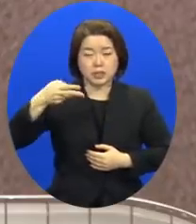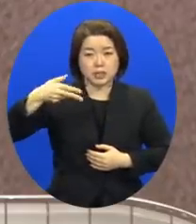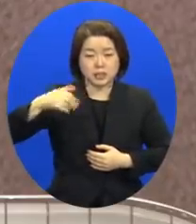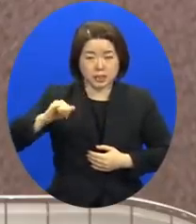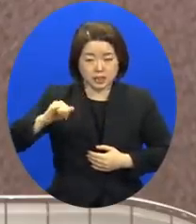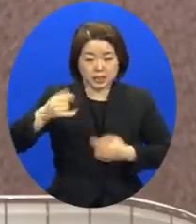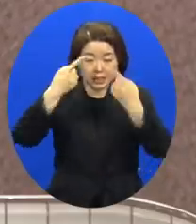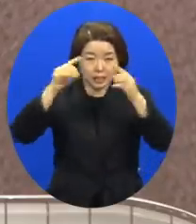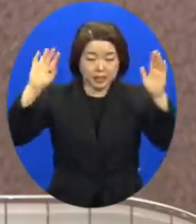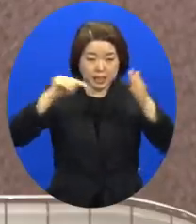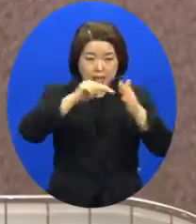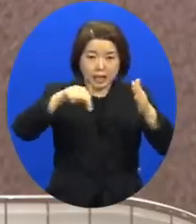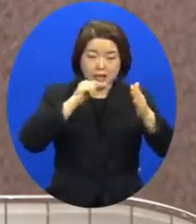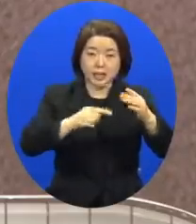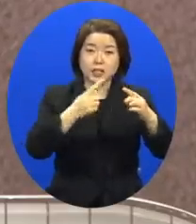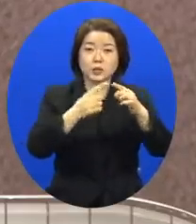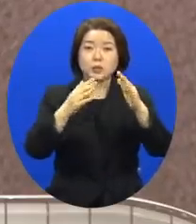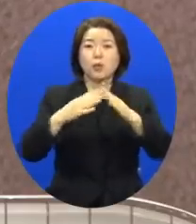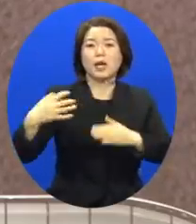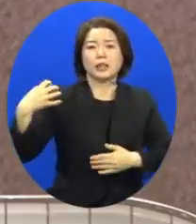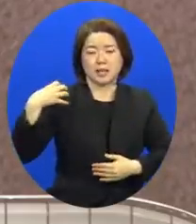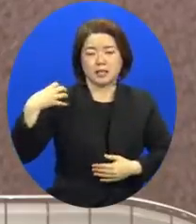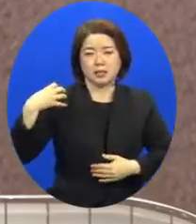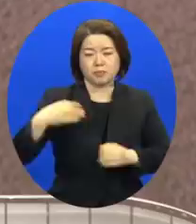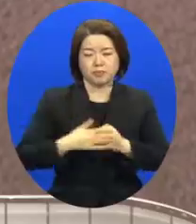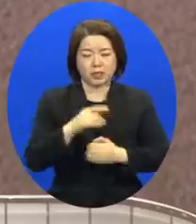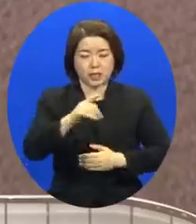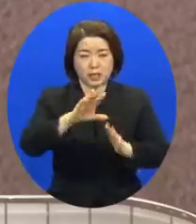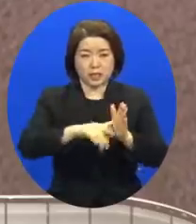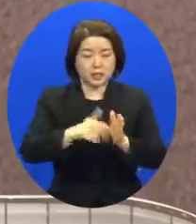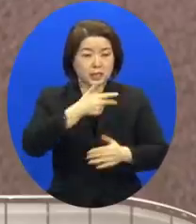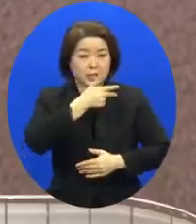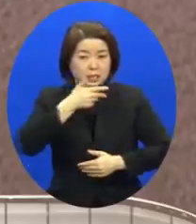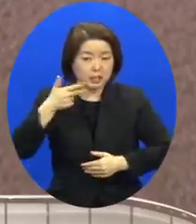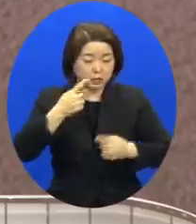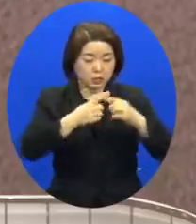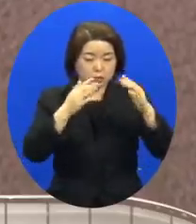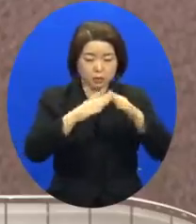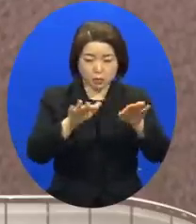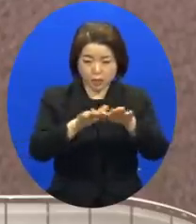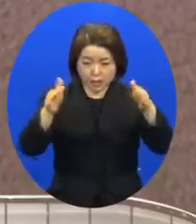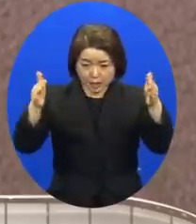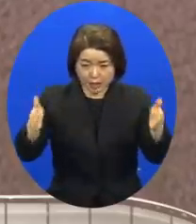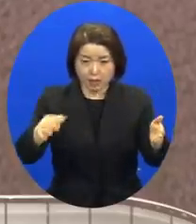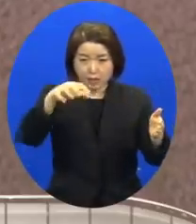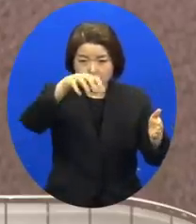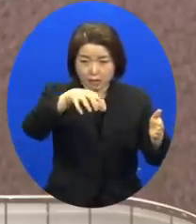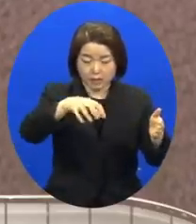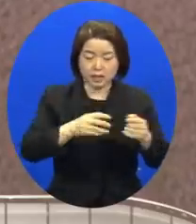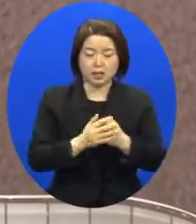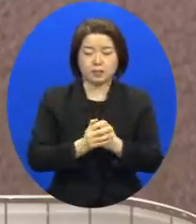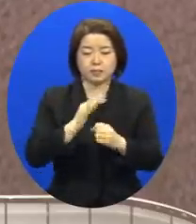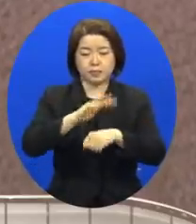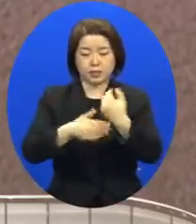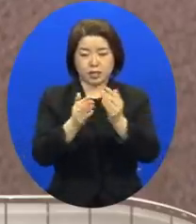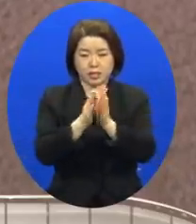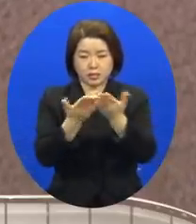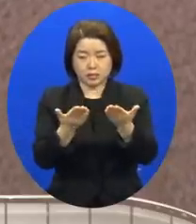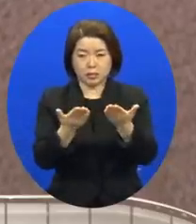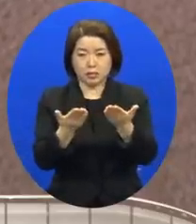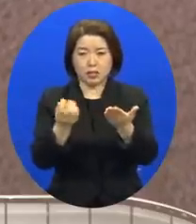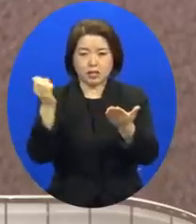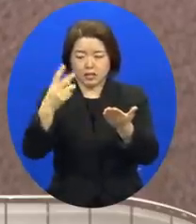이십니다 그는 그때 당시 영국 교회 강단 해 하나님의 말씀인 성경 책을 다시